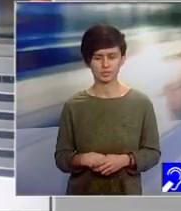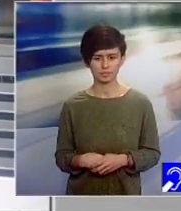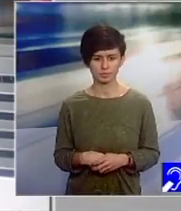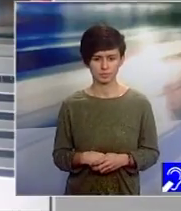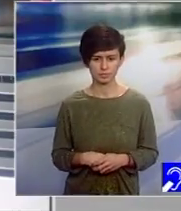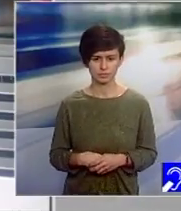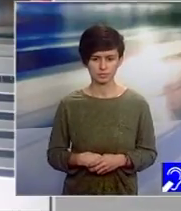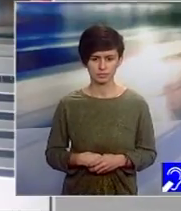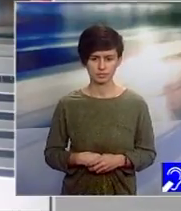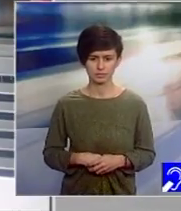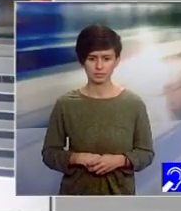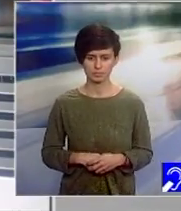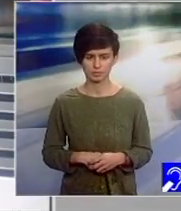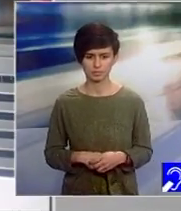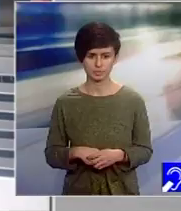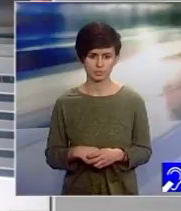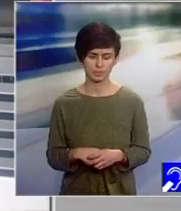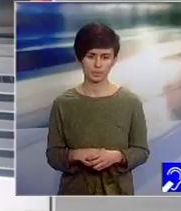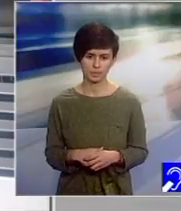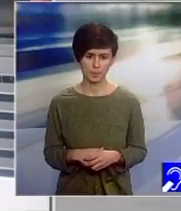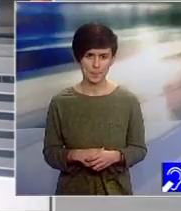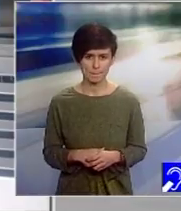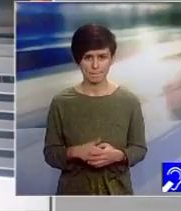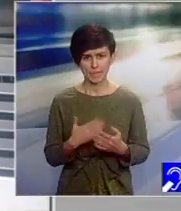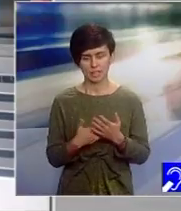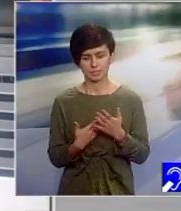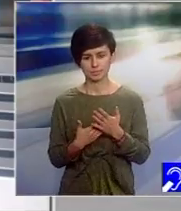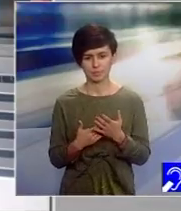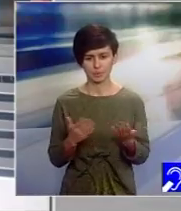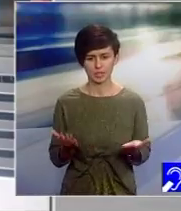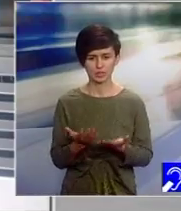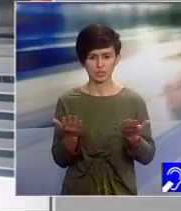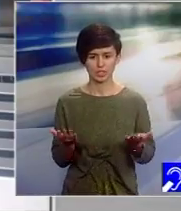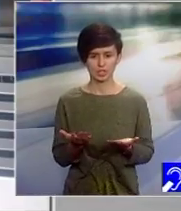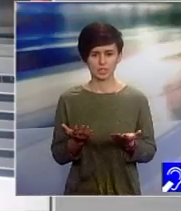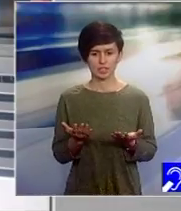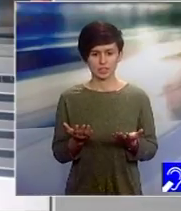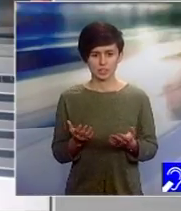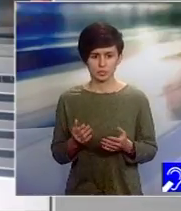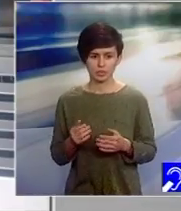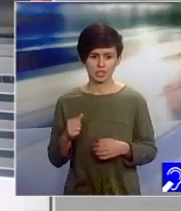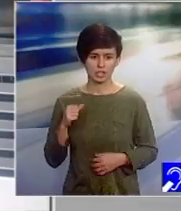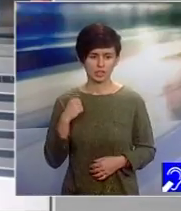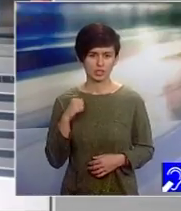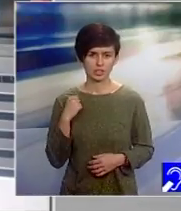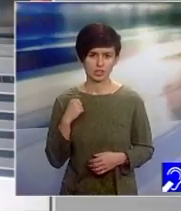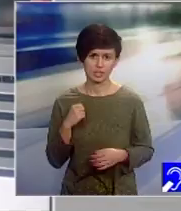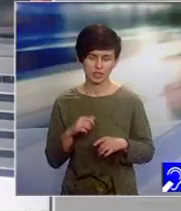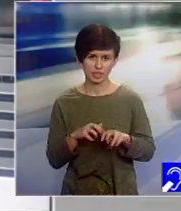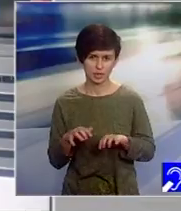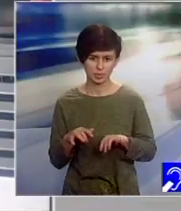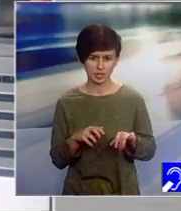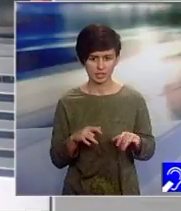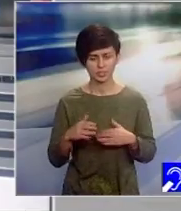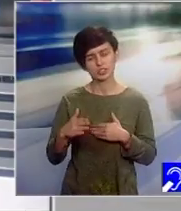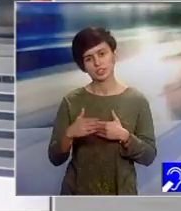duo liric dramatic și lead, și pentru a stimula tinerii pianiști să se apropie de